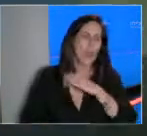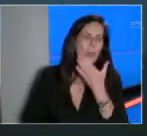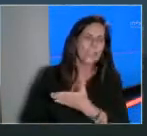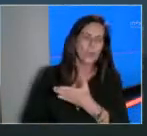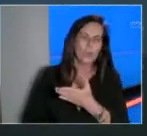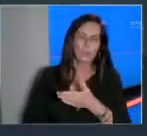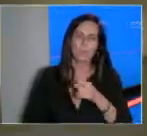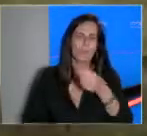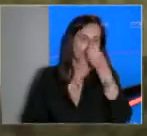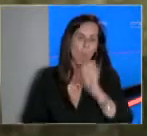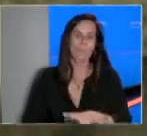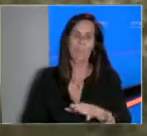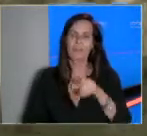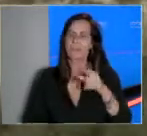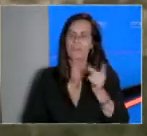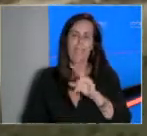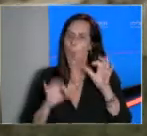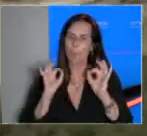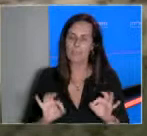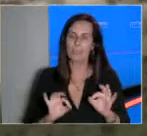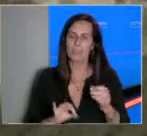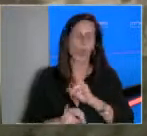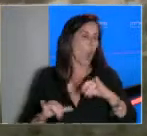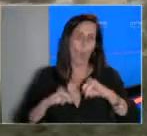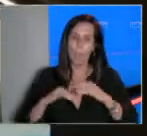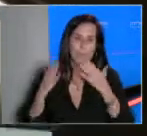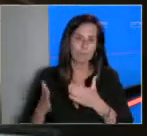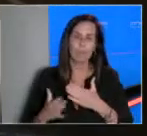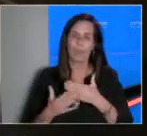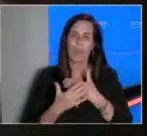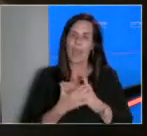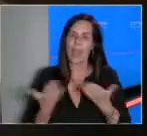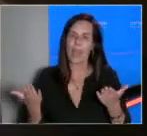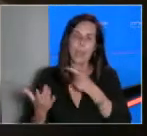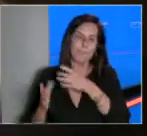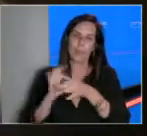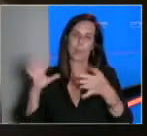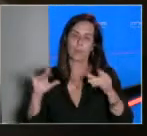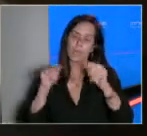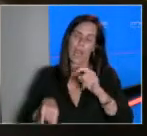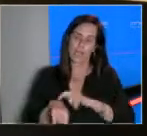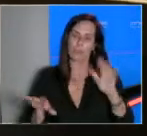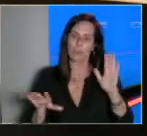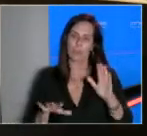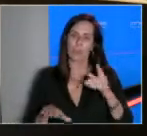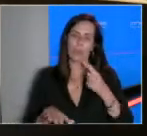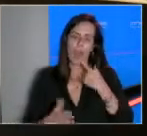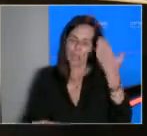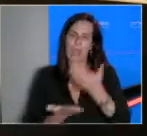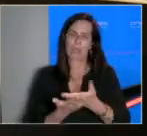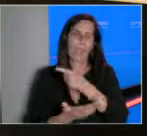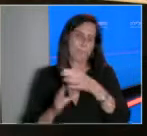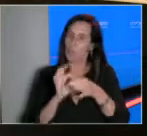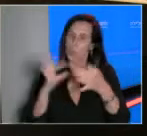אותם. זה חוצפה, זה לא בסדר, לא מעניין אותם, הם מנותקים. הגיע הזמן לשים את הכל על השולחן,